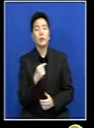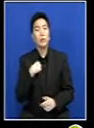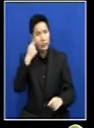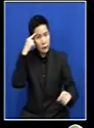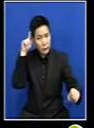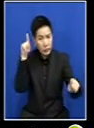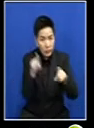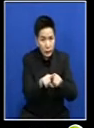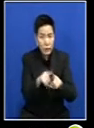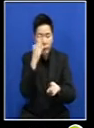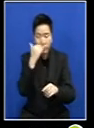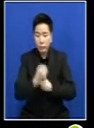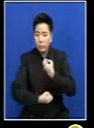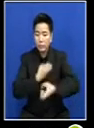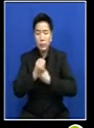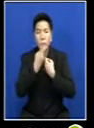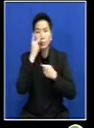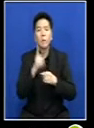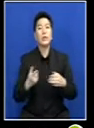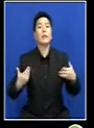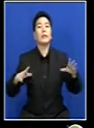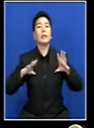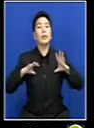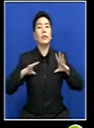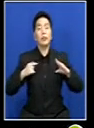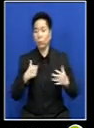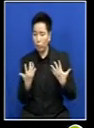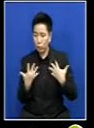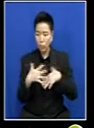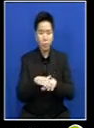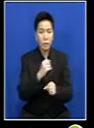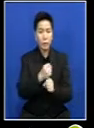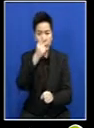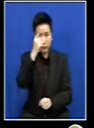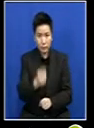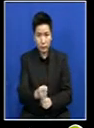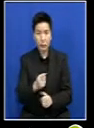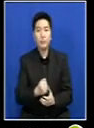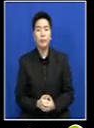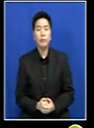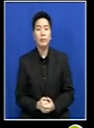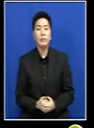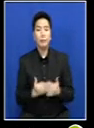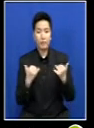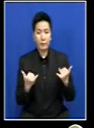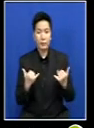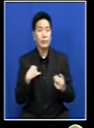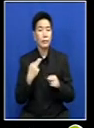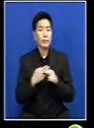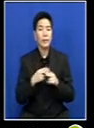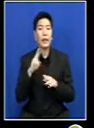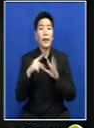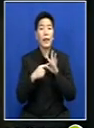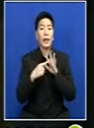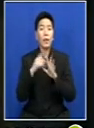ยเพราะว่าสะท้อนให้เห็นถึงเสรีภาพและการมีส่วนร่วมอย่างจริงจังนะครับ นอกจากนี้นะคะทางคุณราเมศ